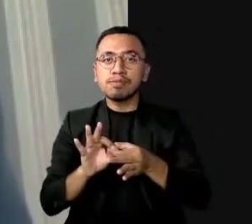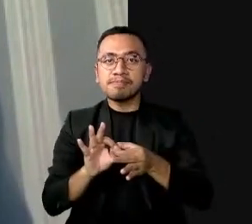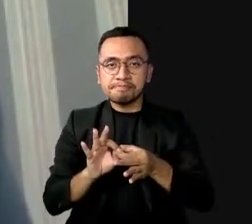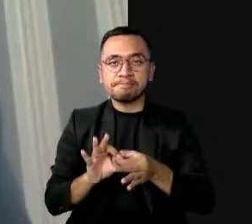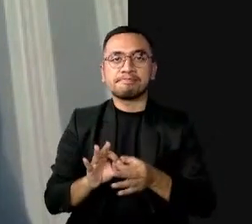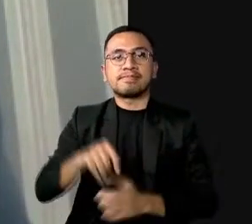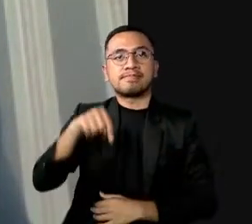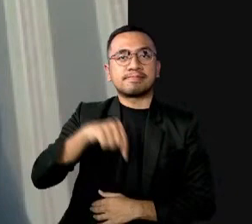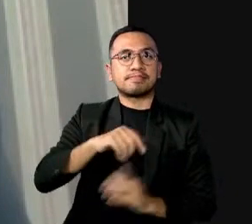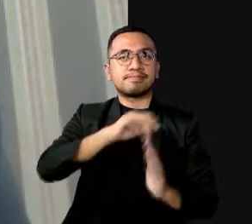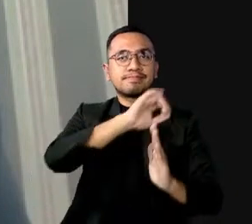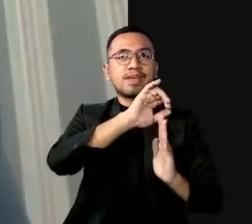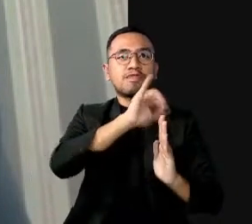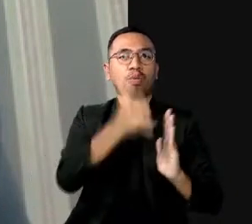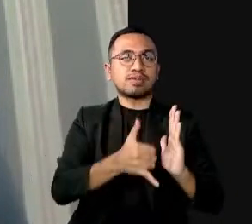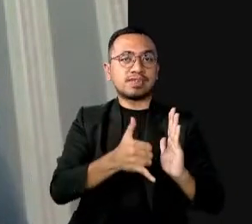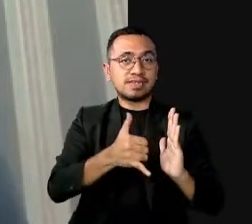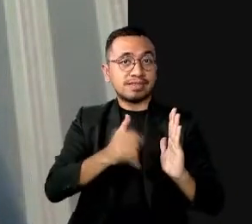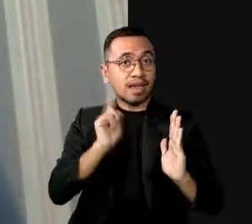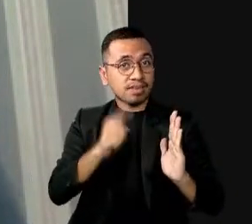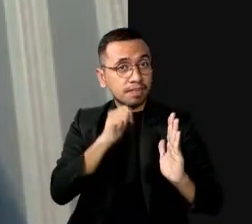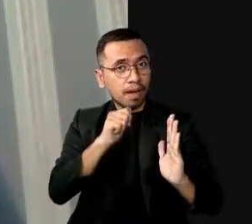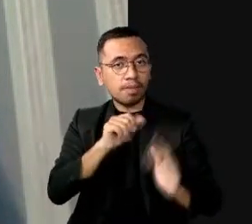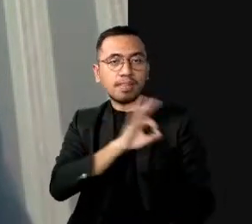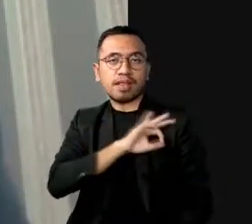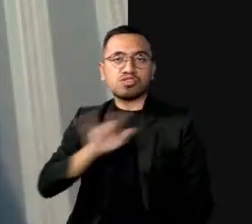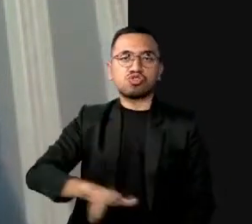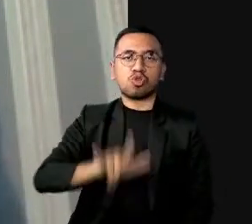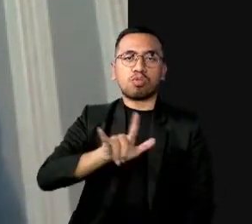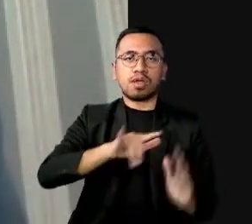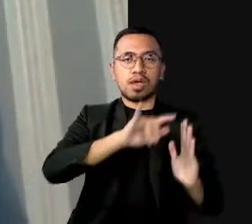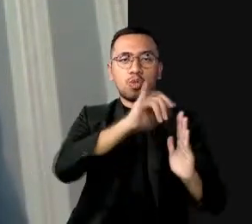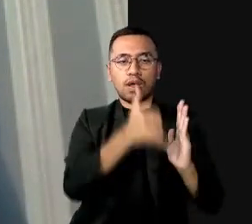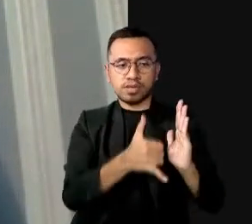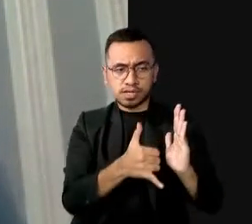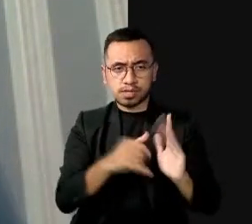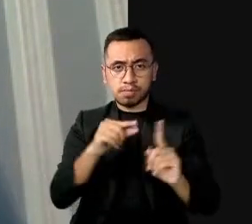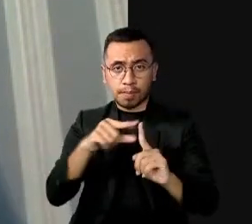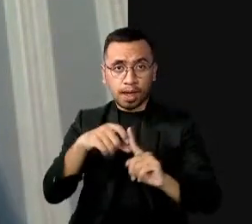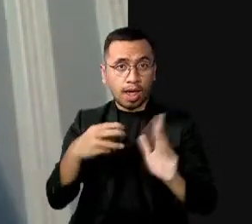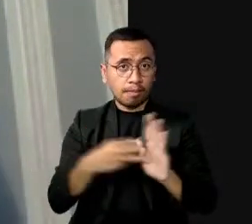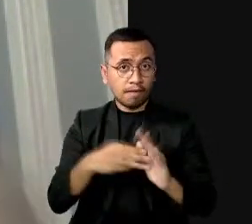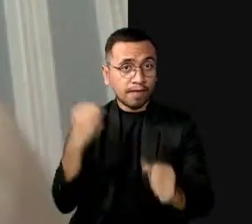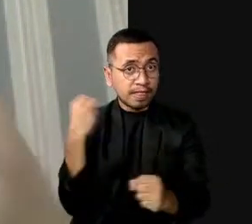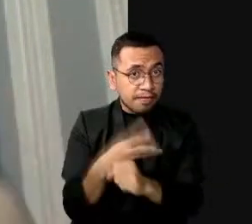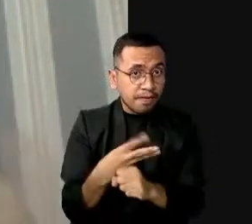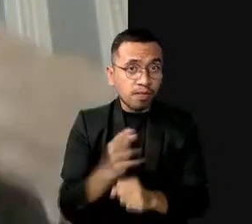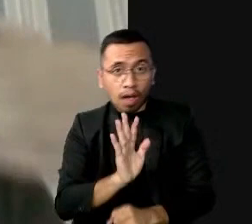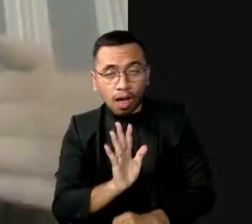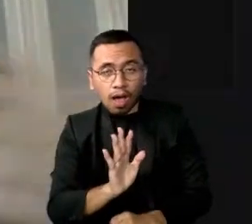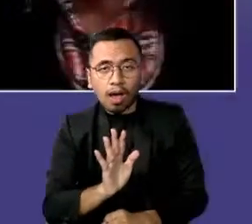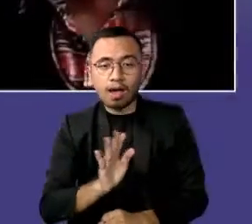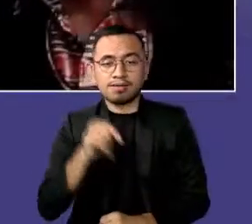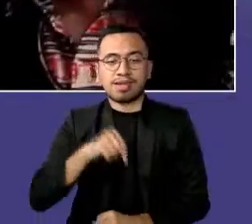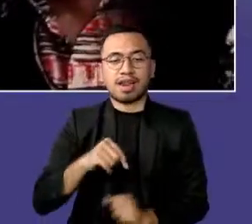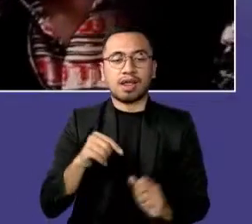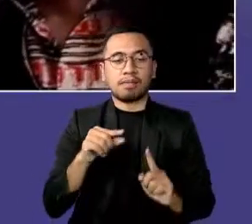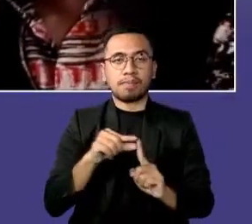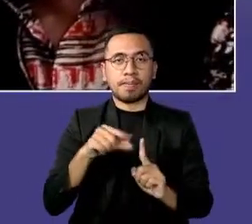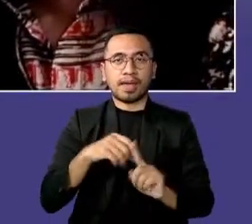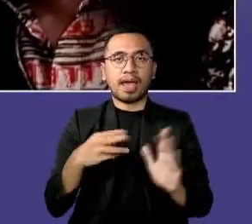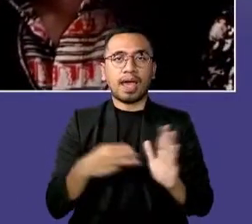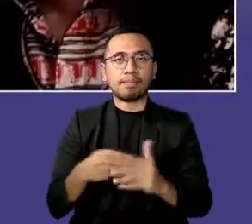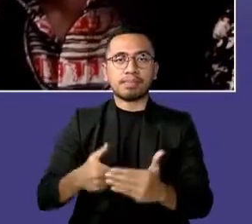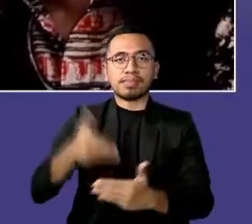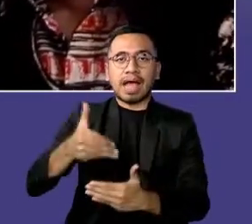valuasi oleh Pak Presiden tentang efektivitasnya memang saat ini PPKN periode kedua